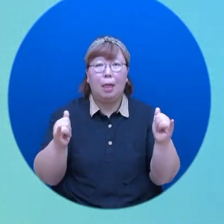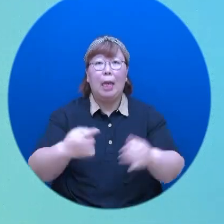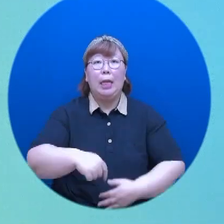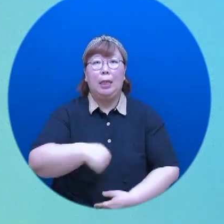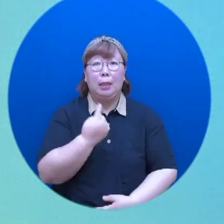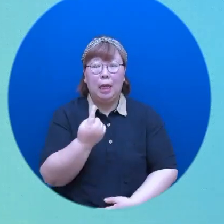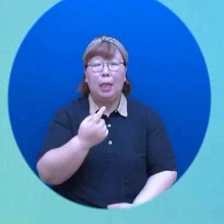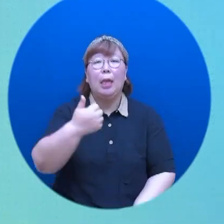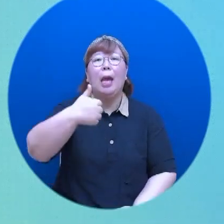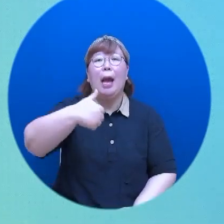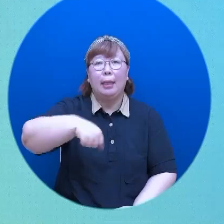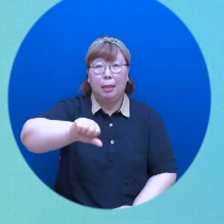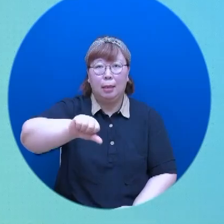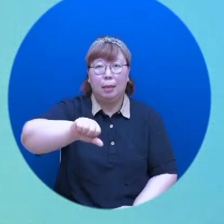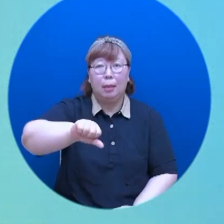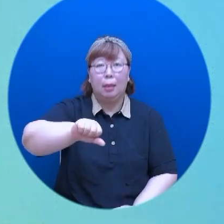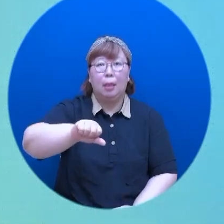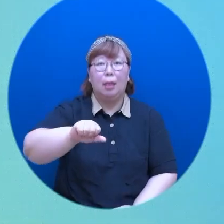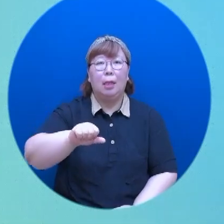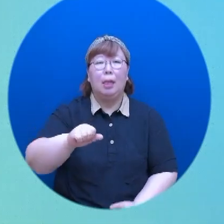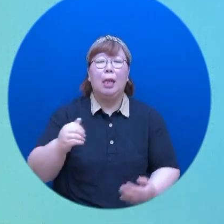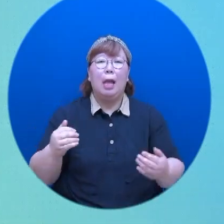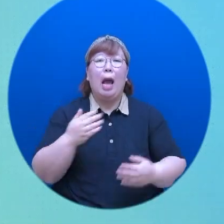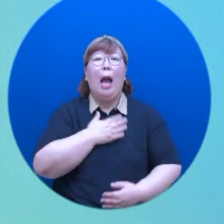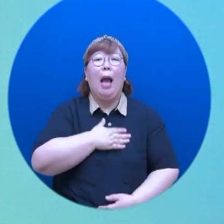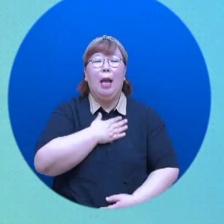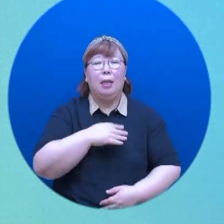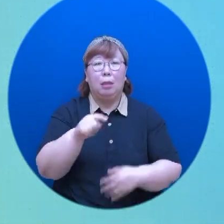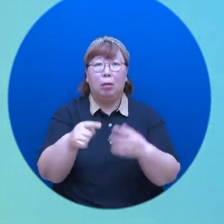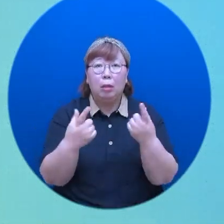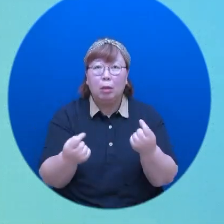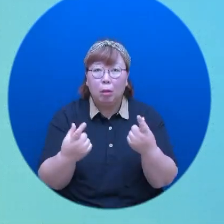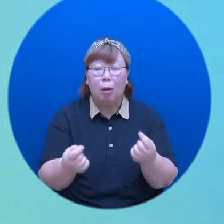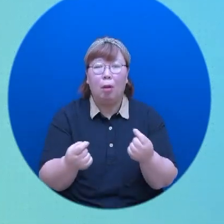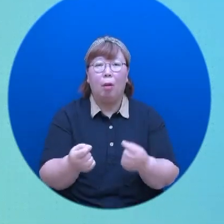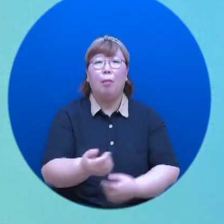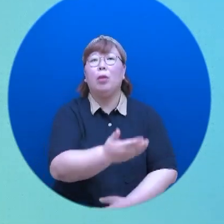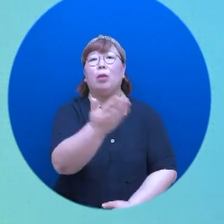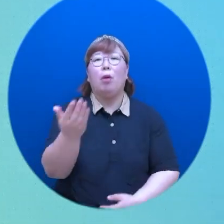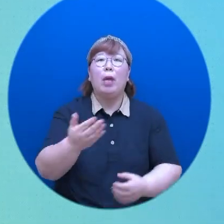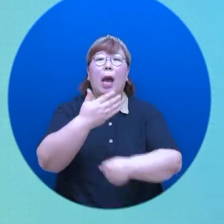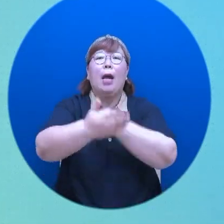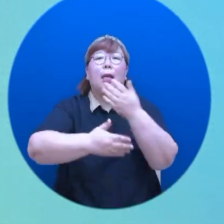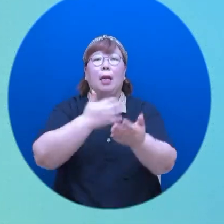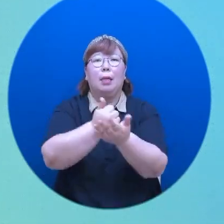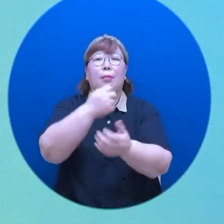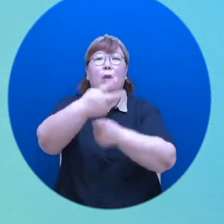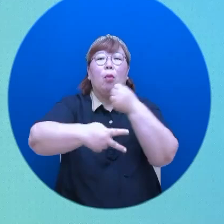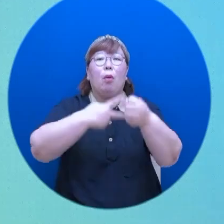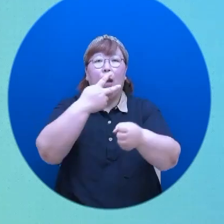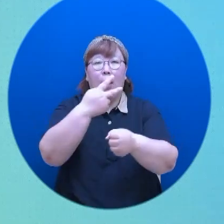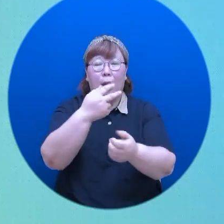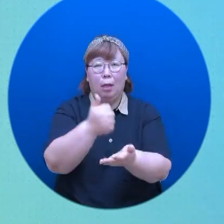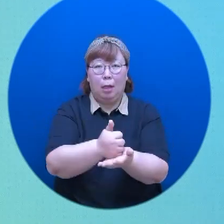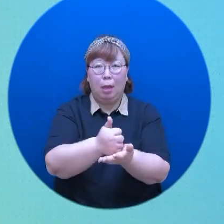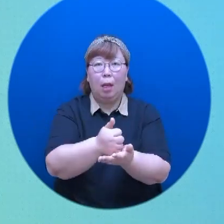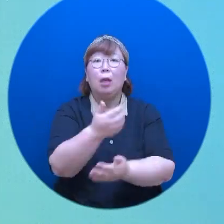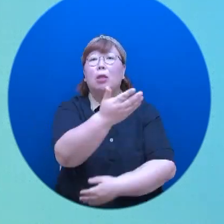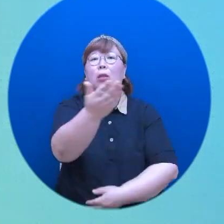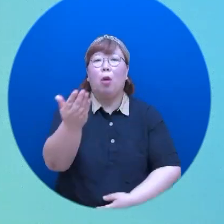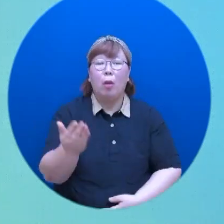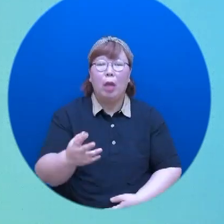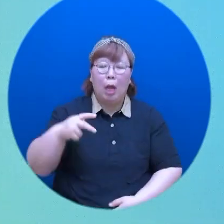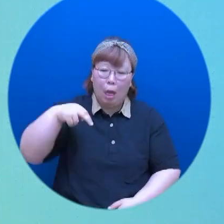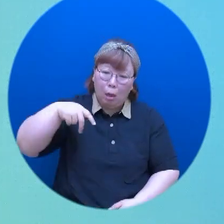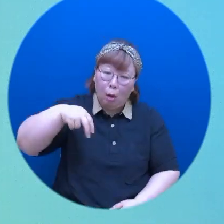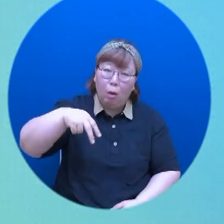자기의 아들을 아는 것 같이 너희의 하나님 여호와께서 너희가